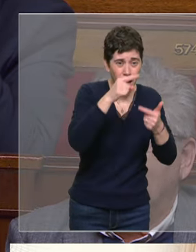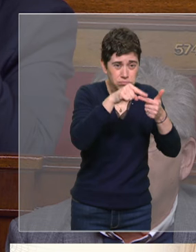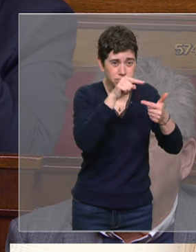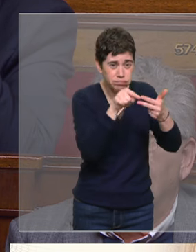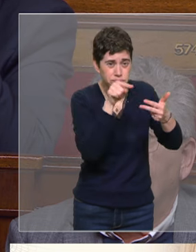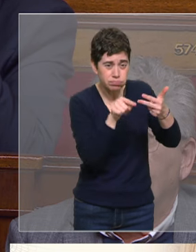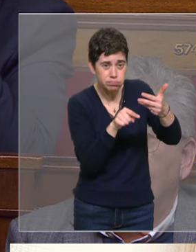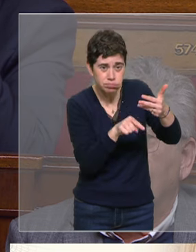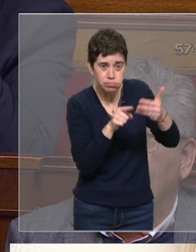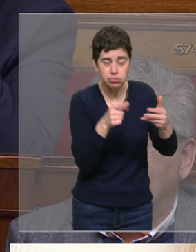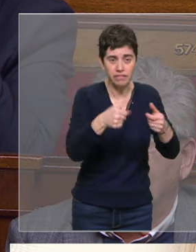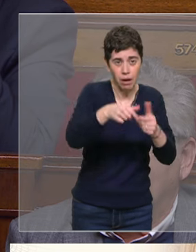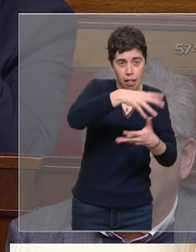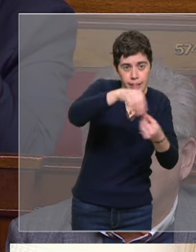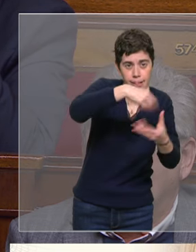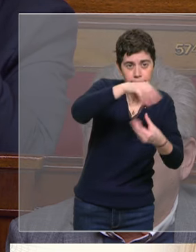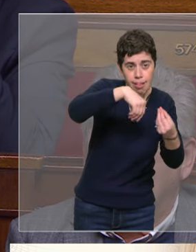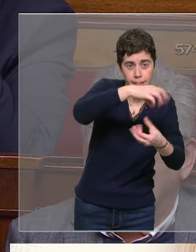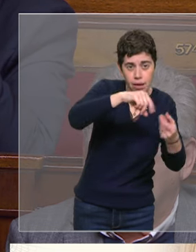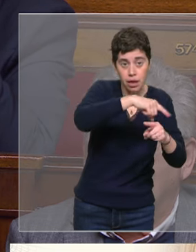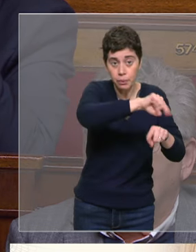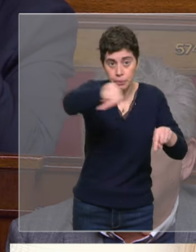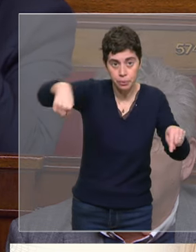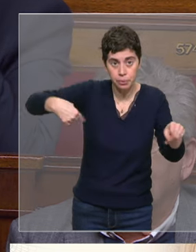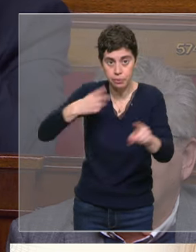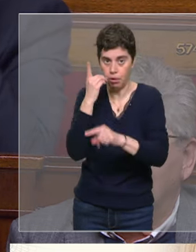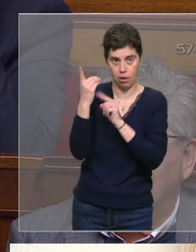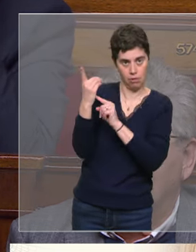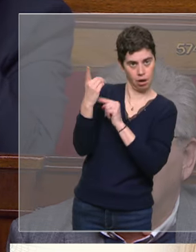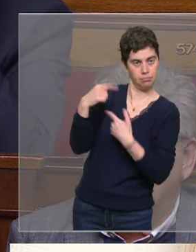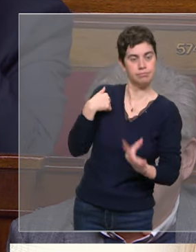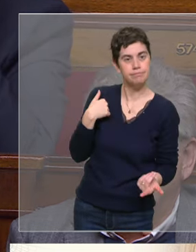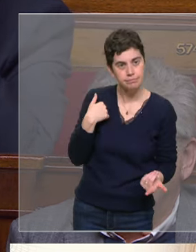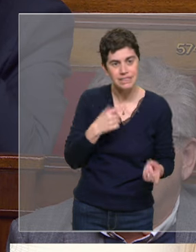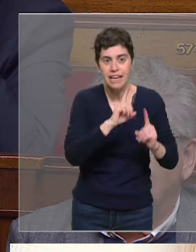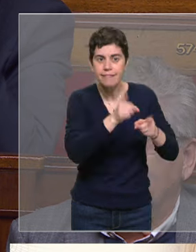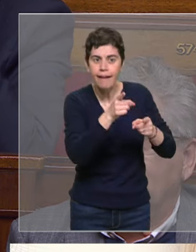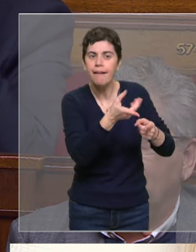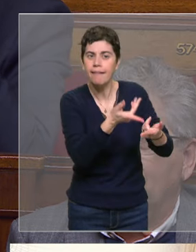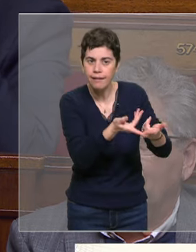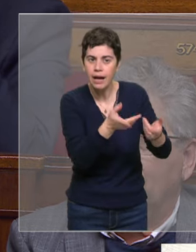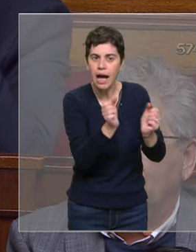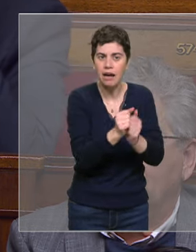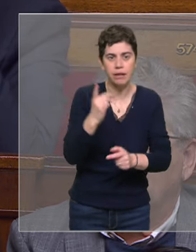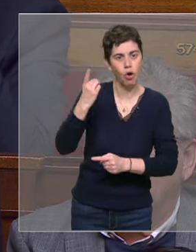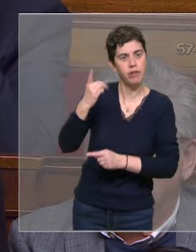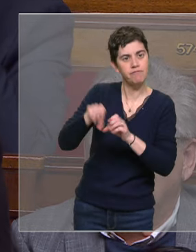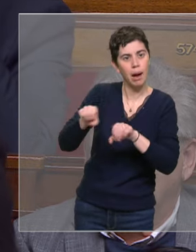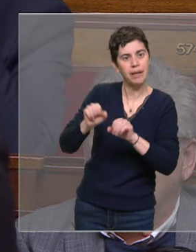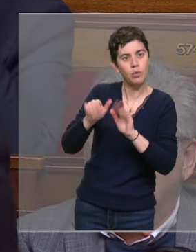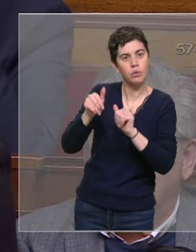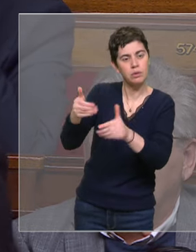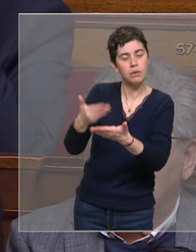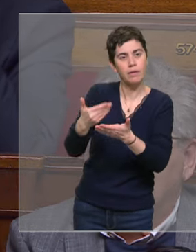circulent librement et atterrissent jusque dans nos portables. Cette guerre est passée sous silence, pourtant nos téléphones sonnent. En mars